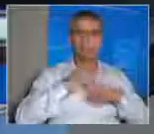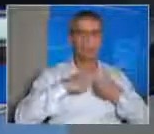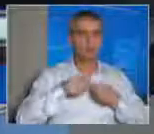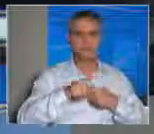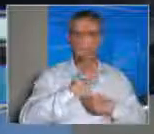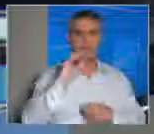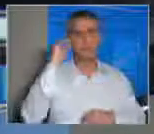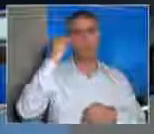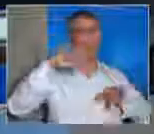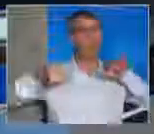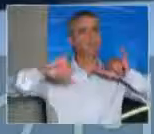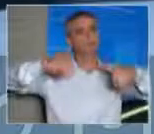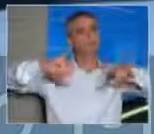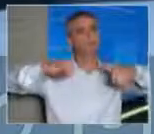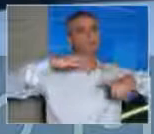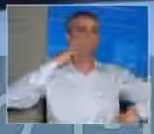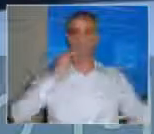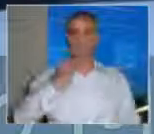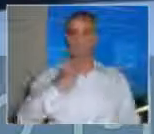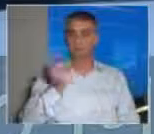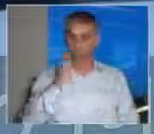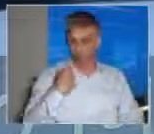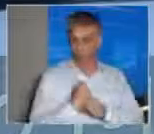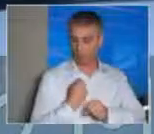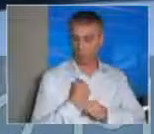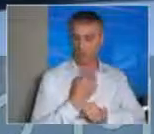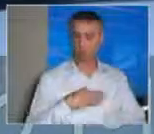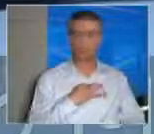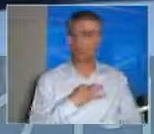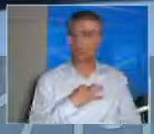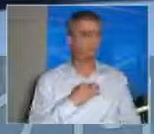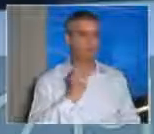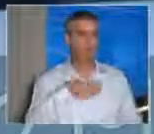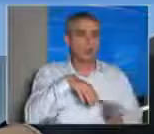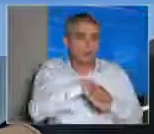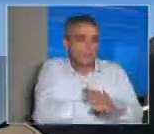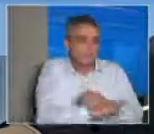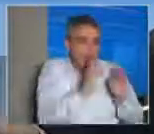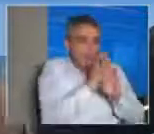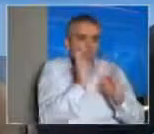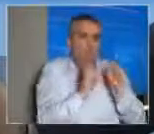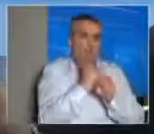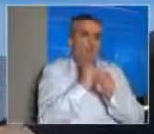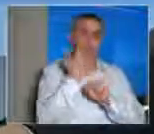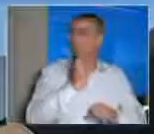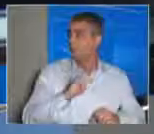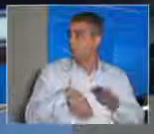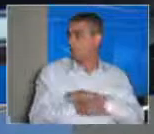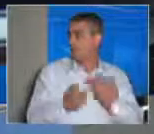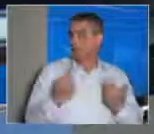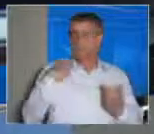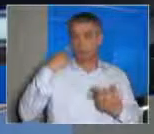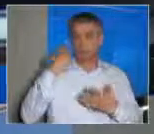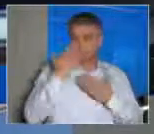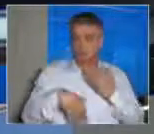לא בובה שיושבת וכיף ונחמד. כן, אבל כמו שגיא אמר בקשר אחר, זה לא צריך להיות מקלט לאנשים שעשו דברים קודם. לא מקלט. אני חושבת שברגע